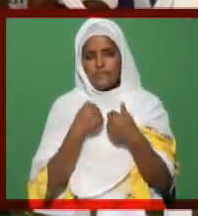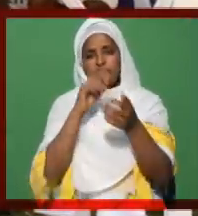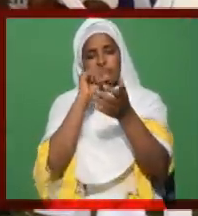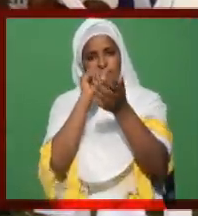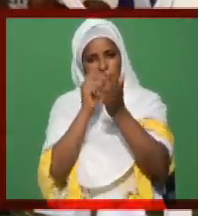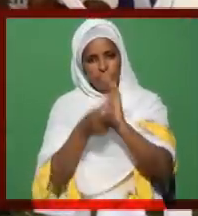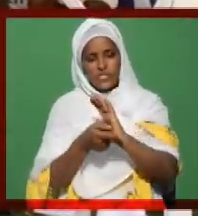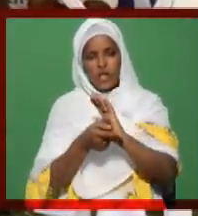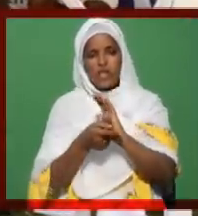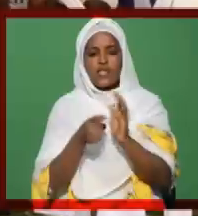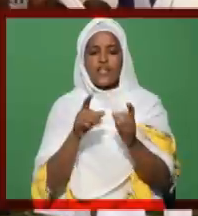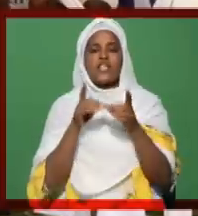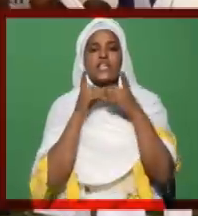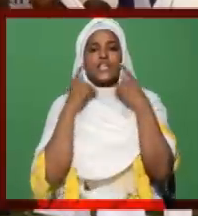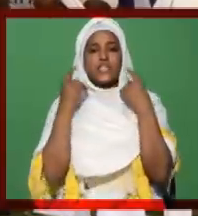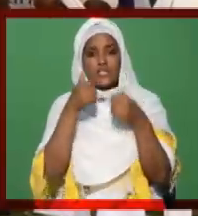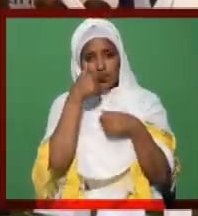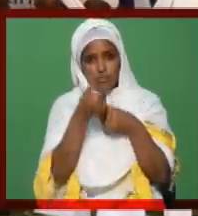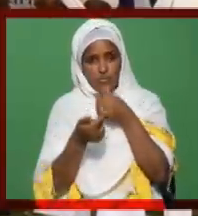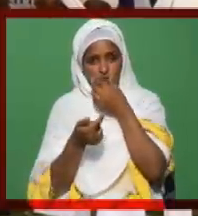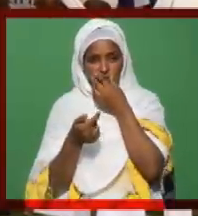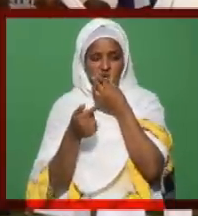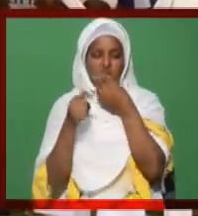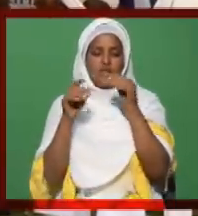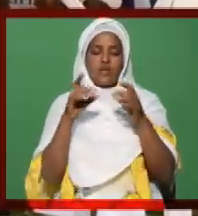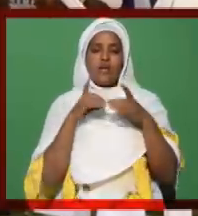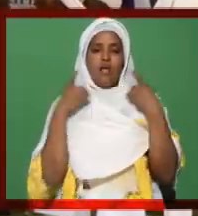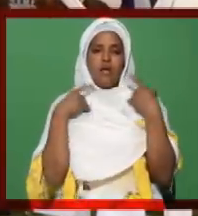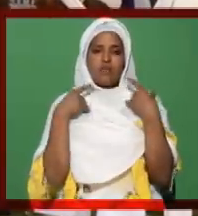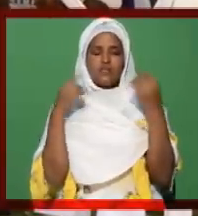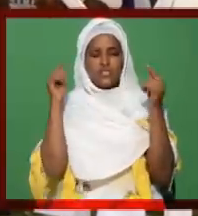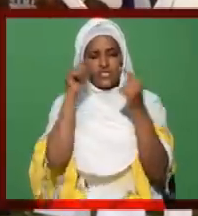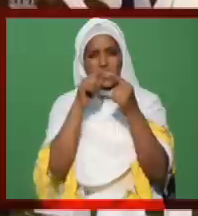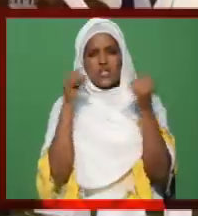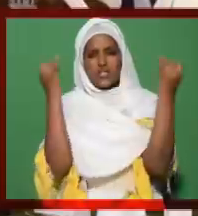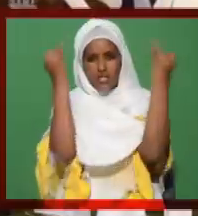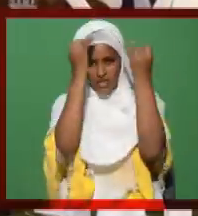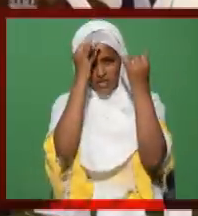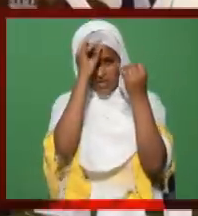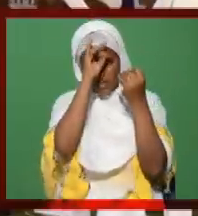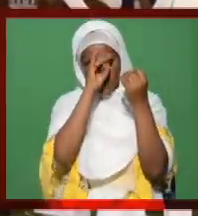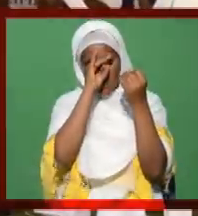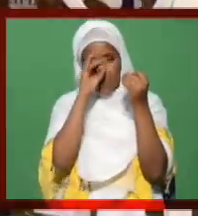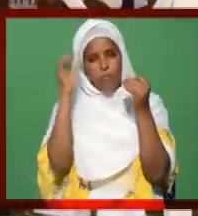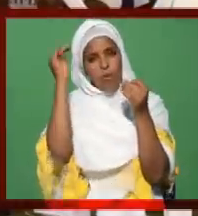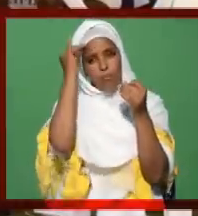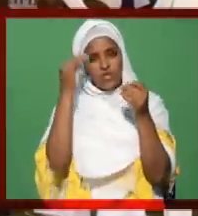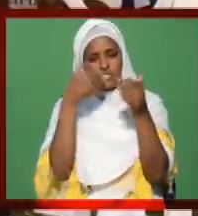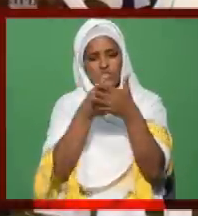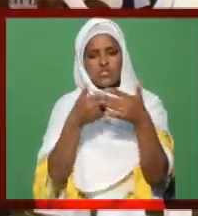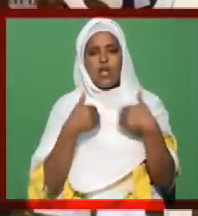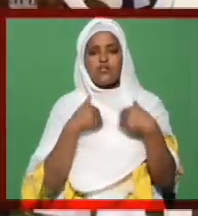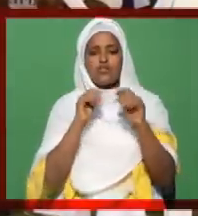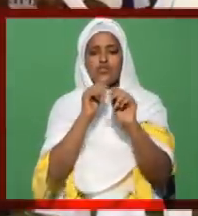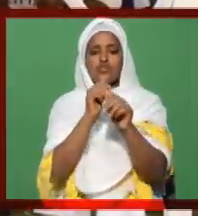ለምሳሌ ክህነት የሚለው ካናጉን እስከ ሊቀ ጳጳስ ያለ ስጦታ ነው